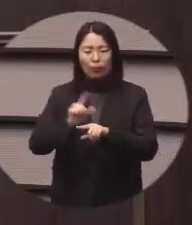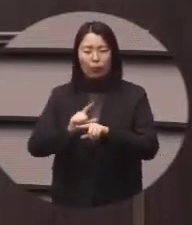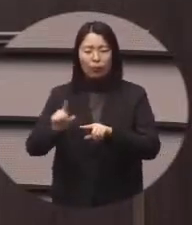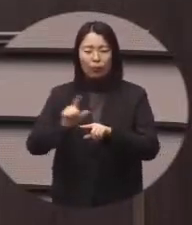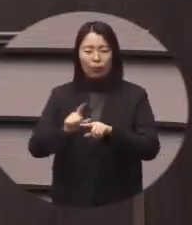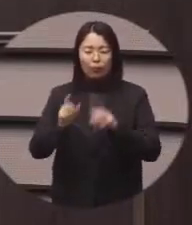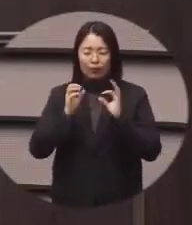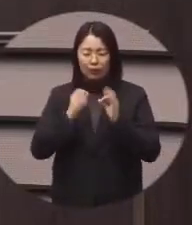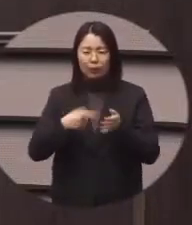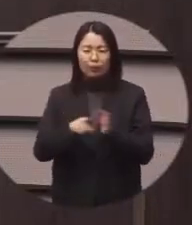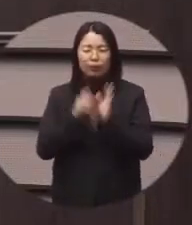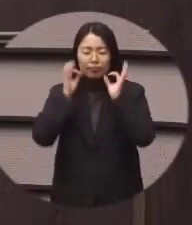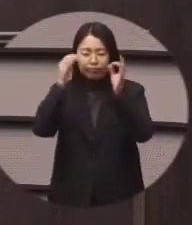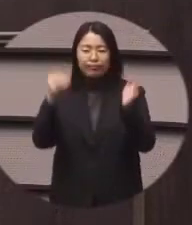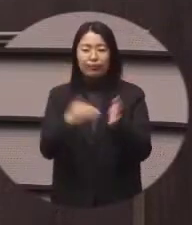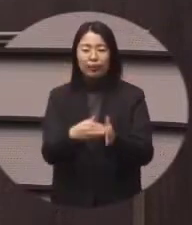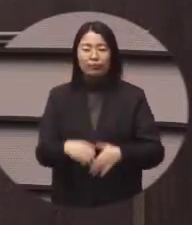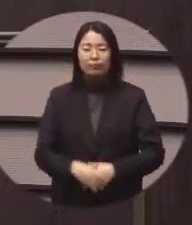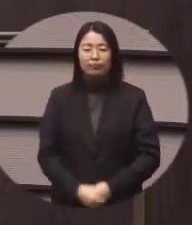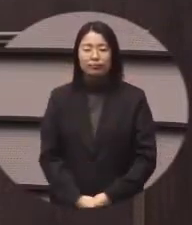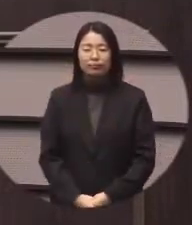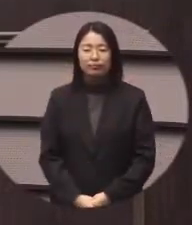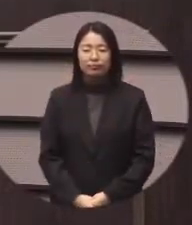배분하고자 노력하였습니다.